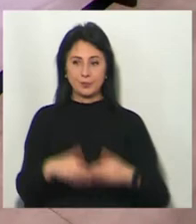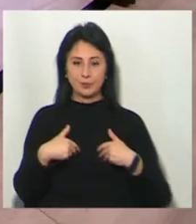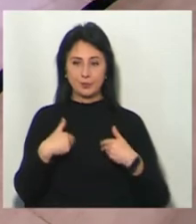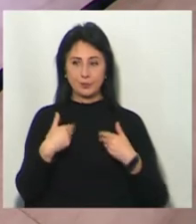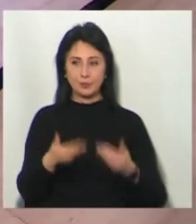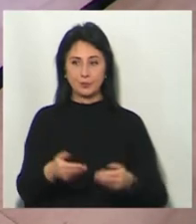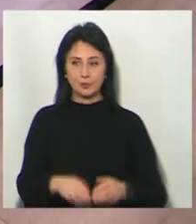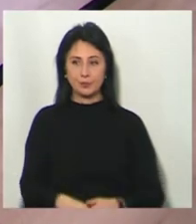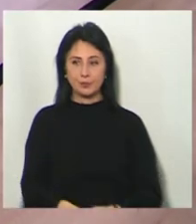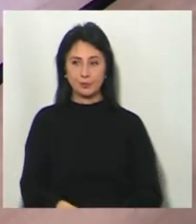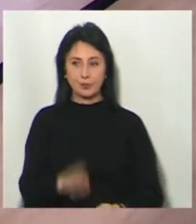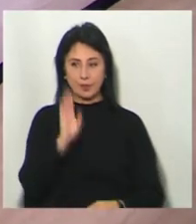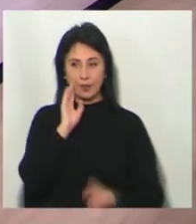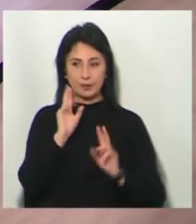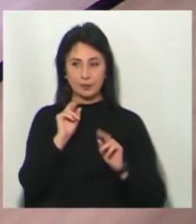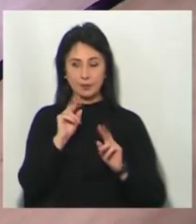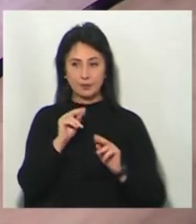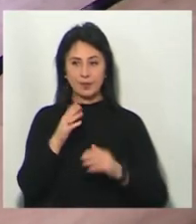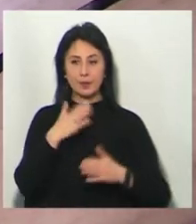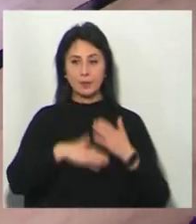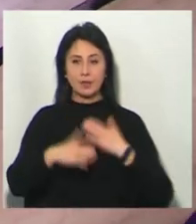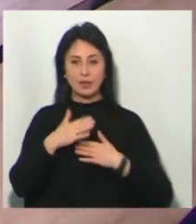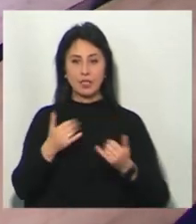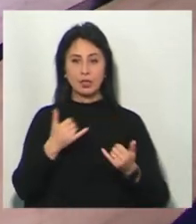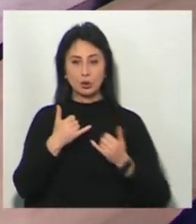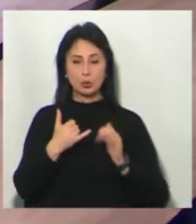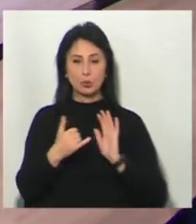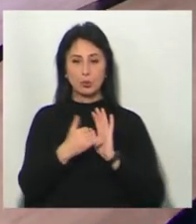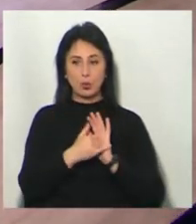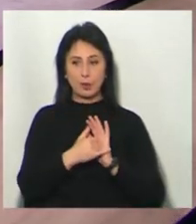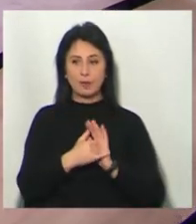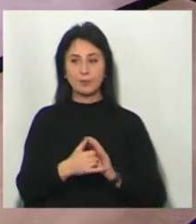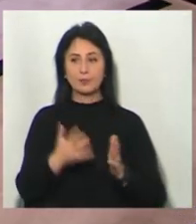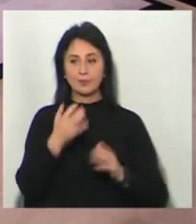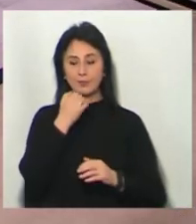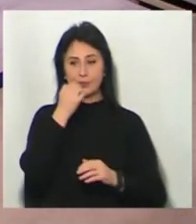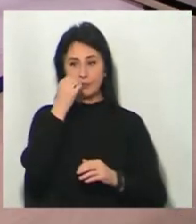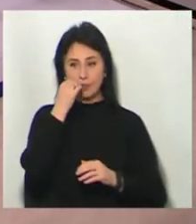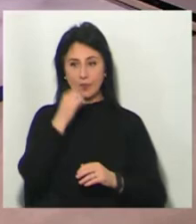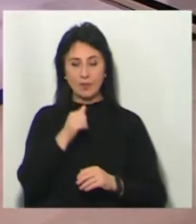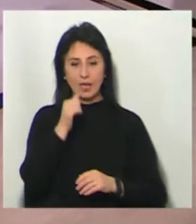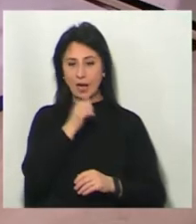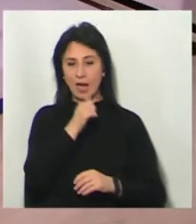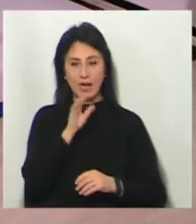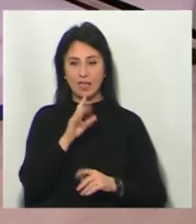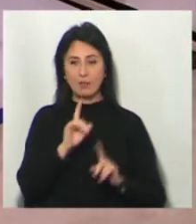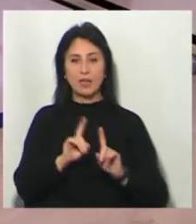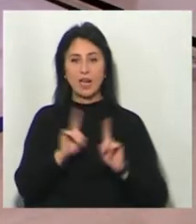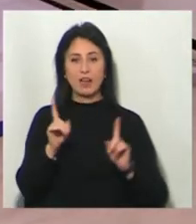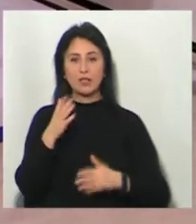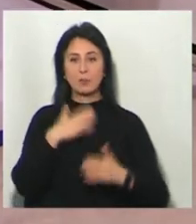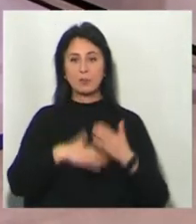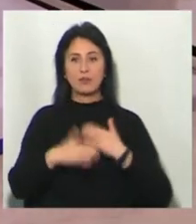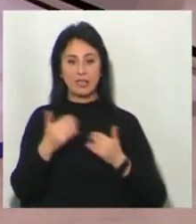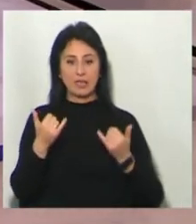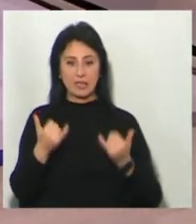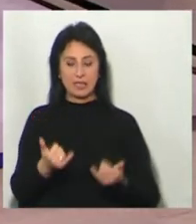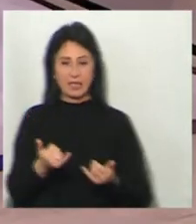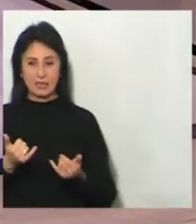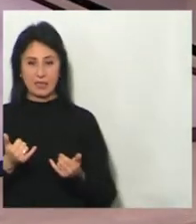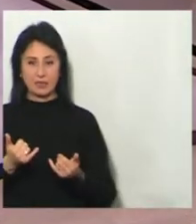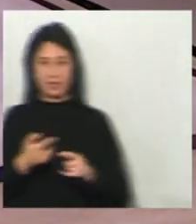Სალმებით. Დილამშვიდობისა. Მიხარია თქვენი სტუმრობა ჩვენთან და არ დავმალავ, განსაკუთრებით მიხარია